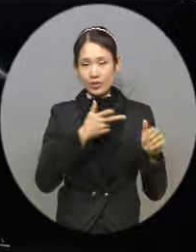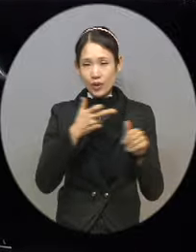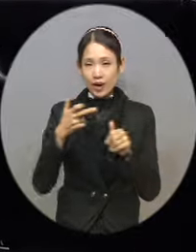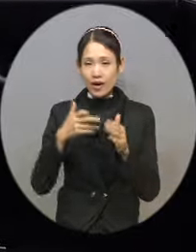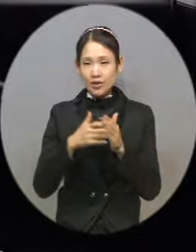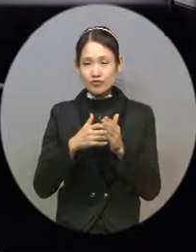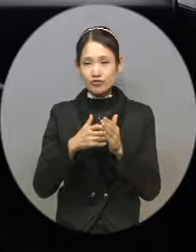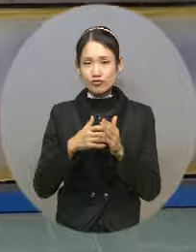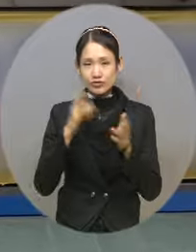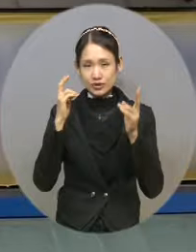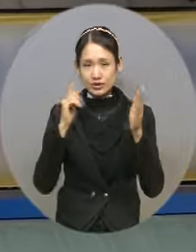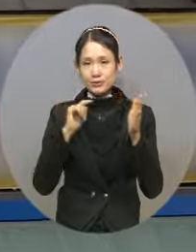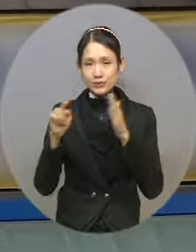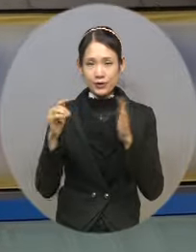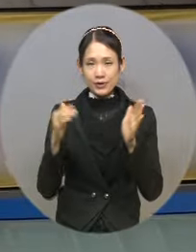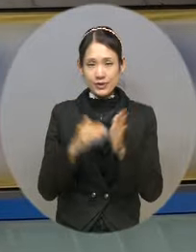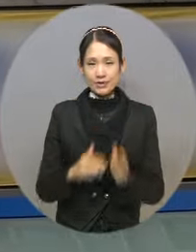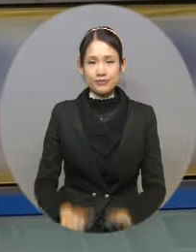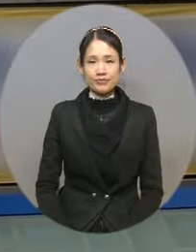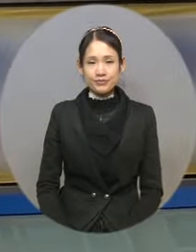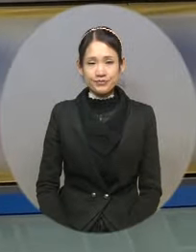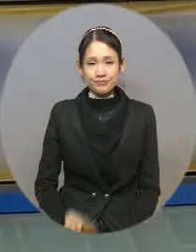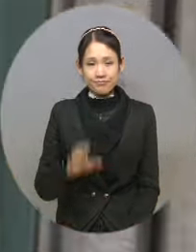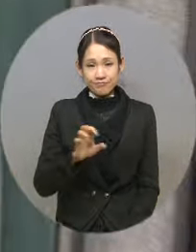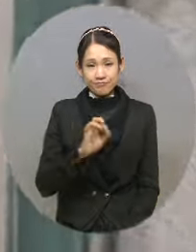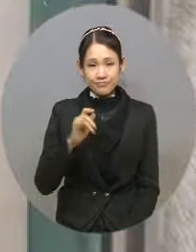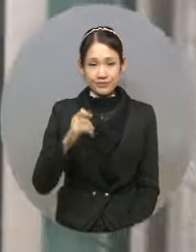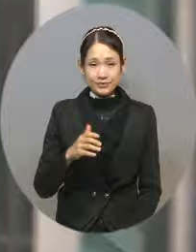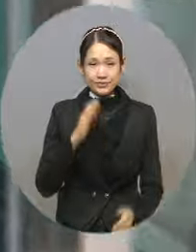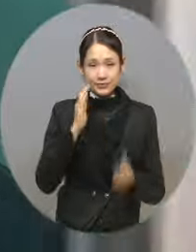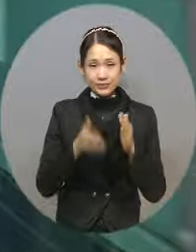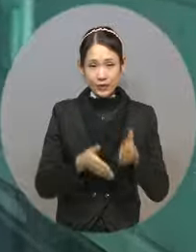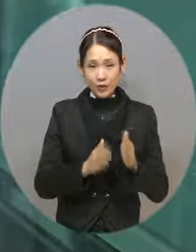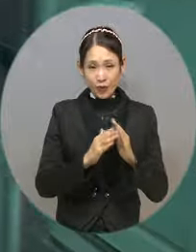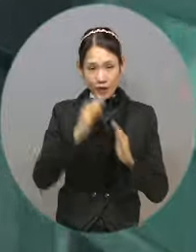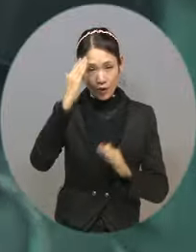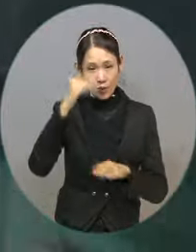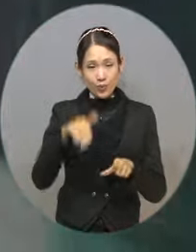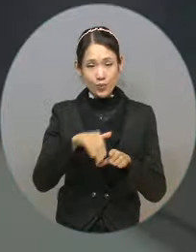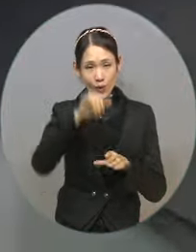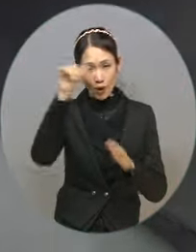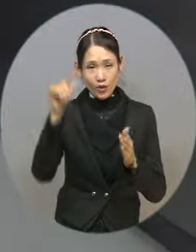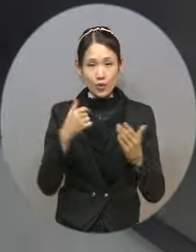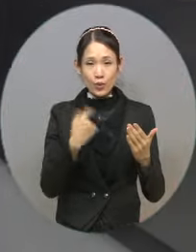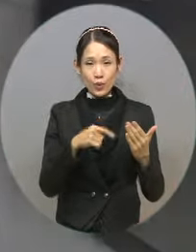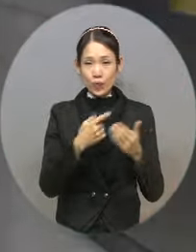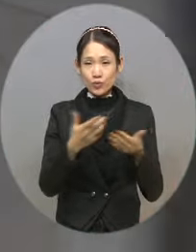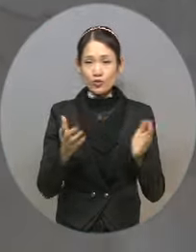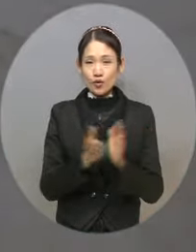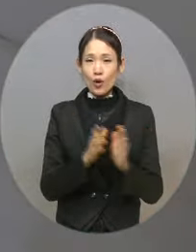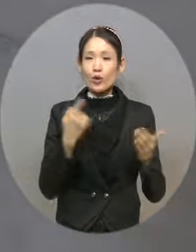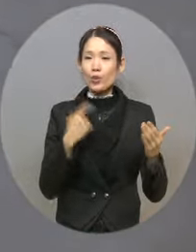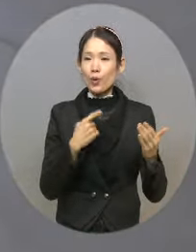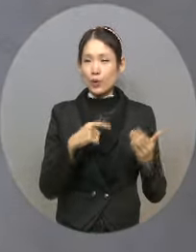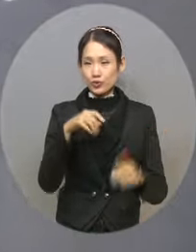퇴근하려고 합니다. 이곳은 민재 씨가 설립한 한국문화평생교육원